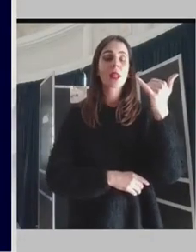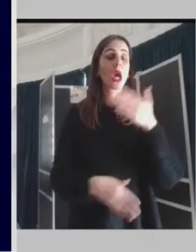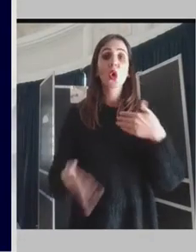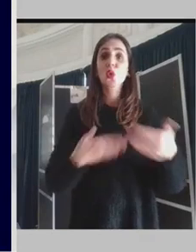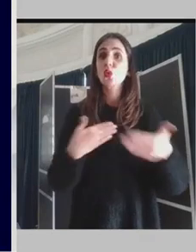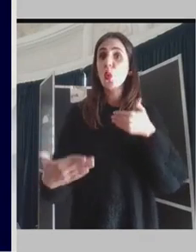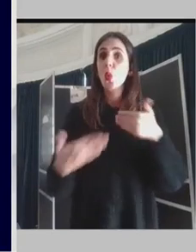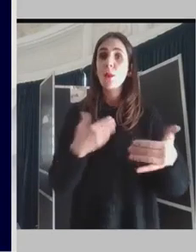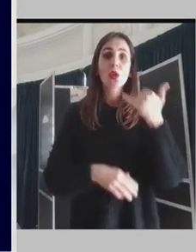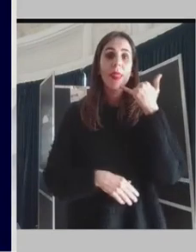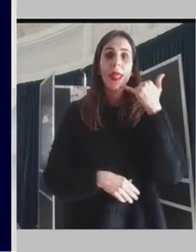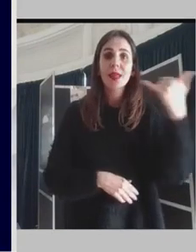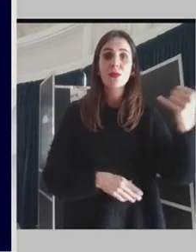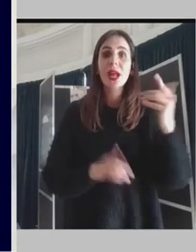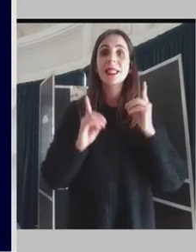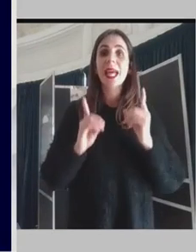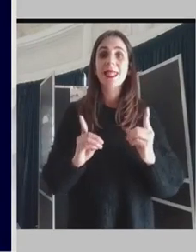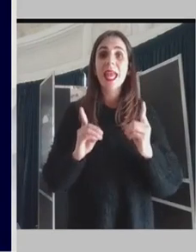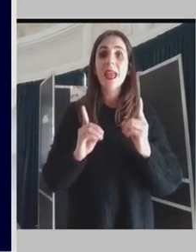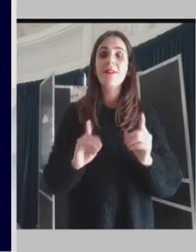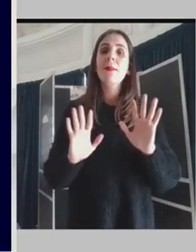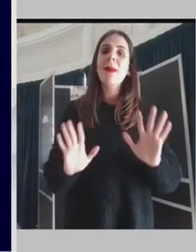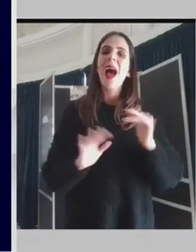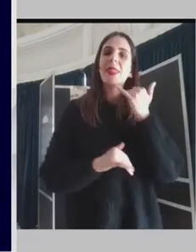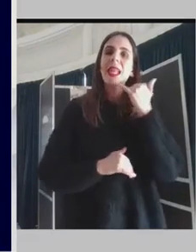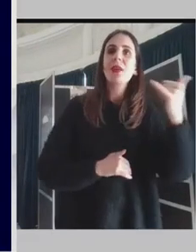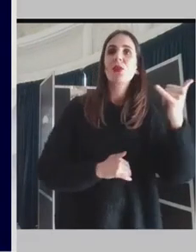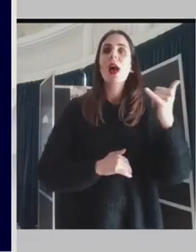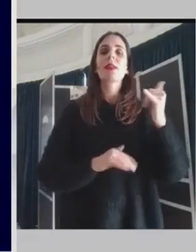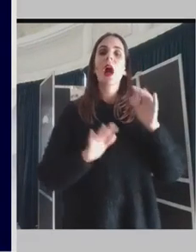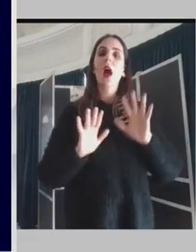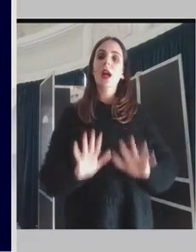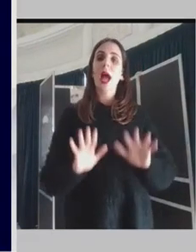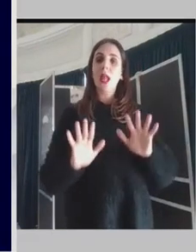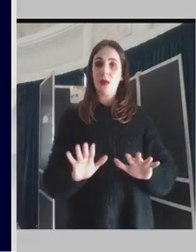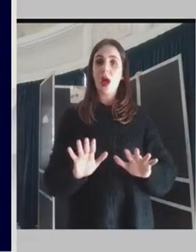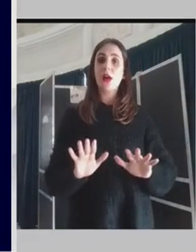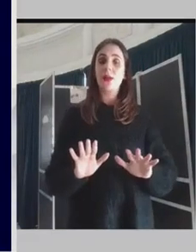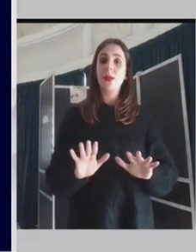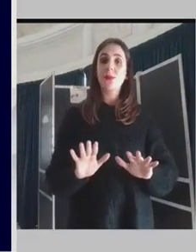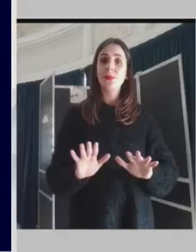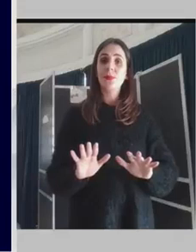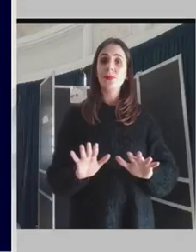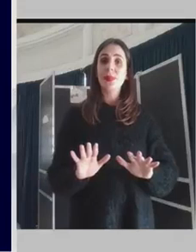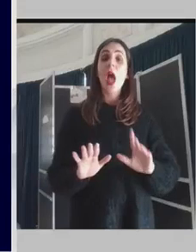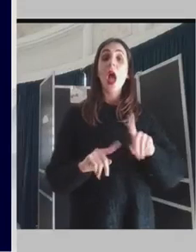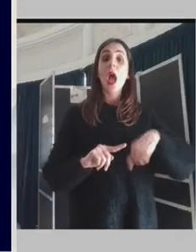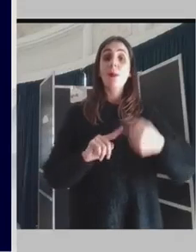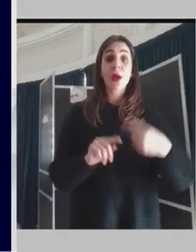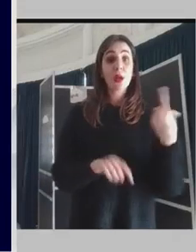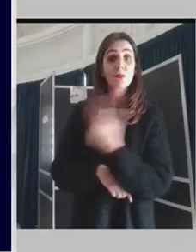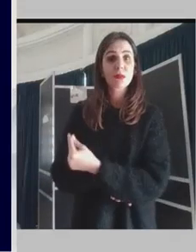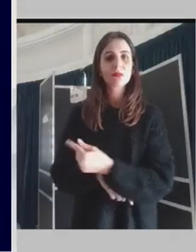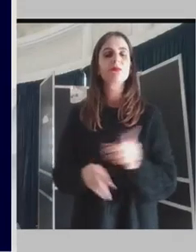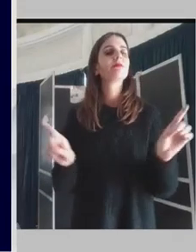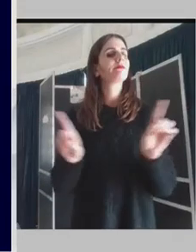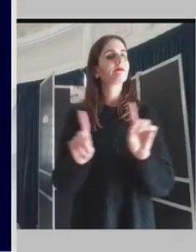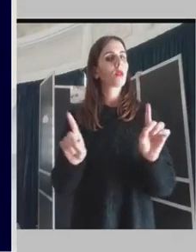con calma, e non è chi chiama che chiude la telefonata, aspetta che l'operatore